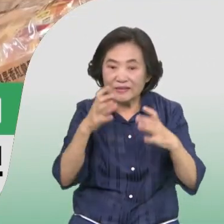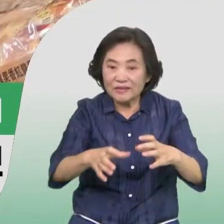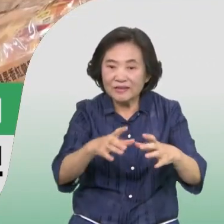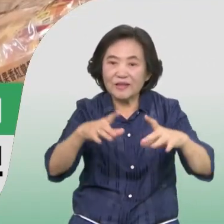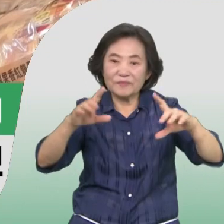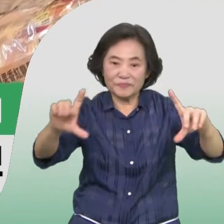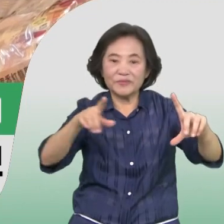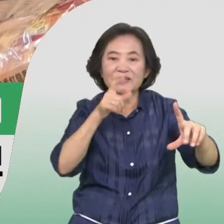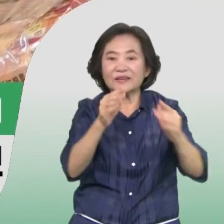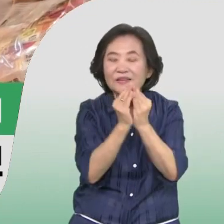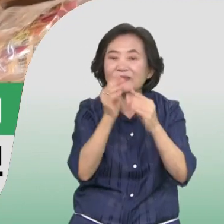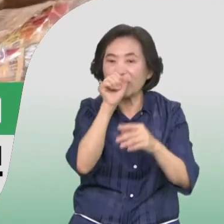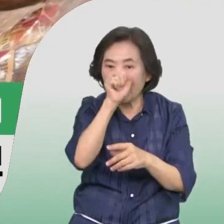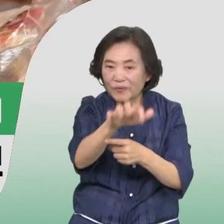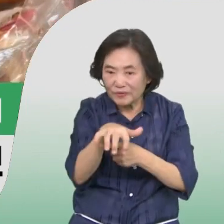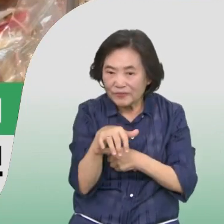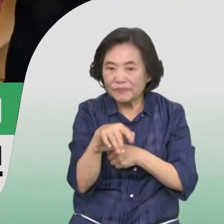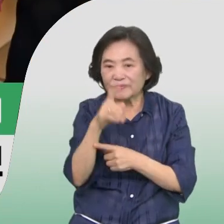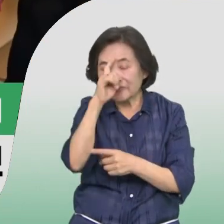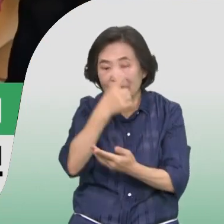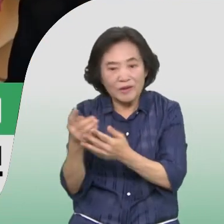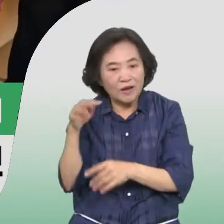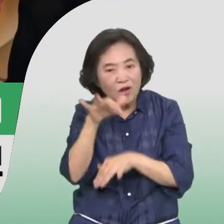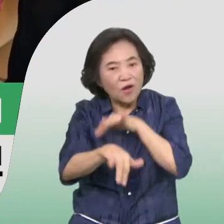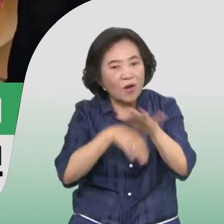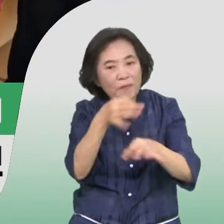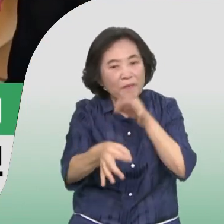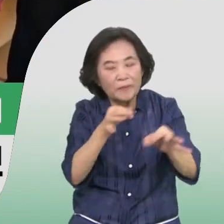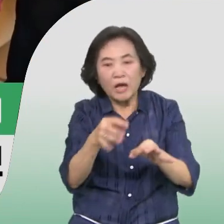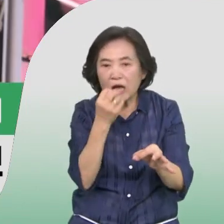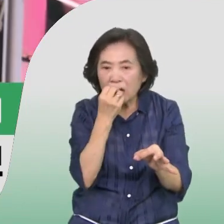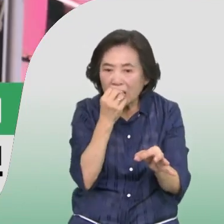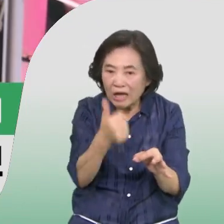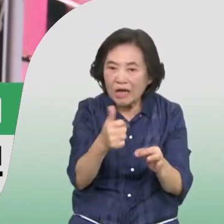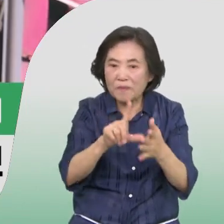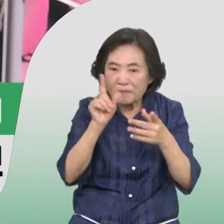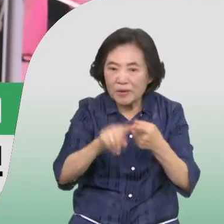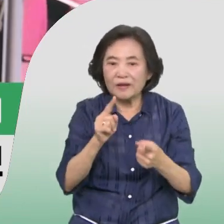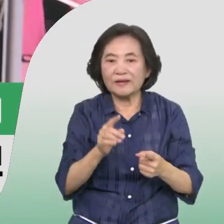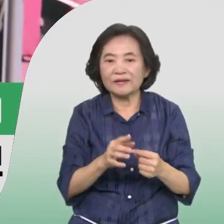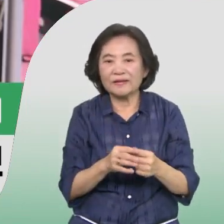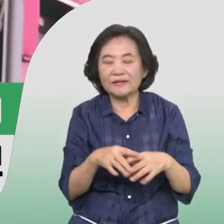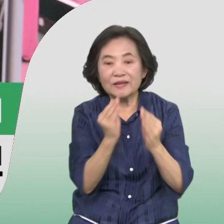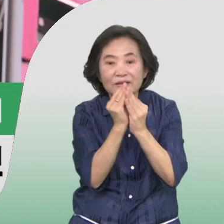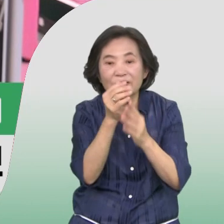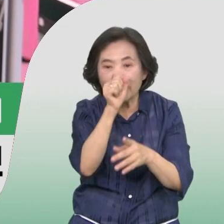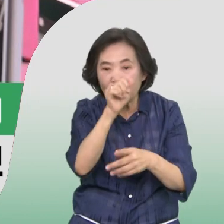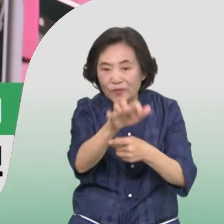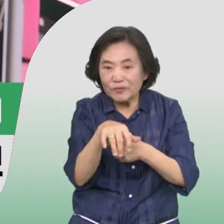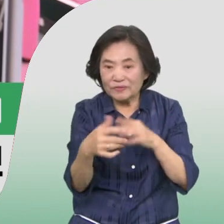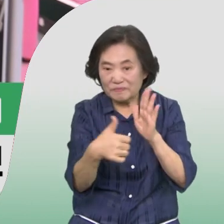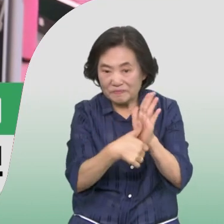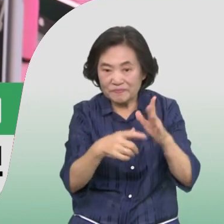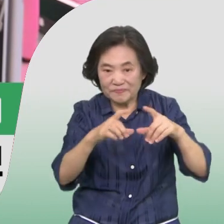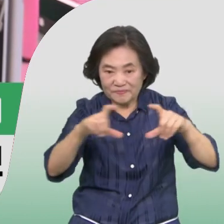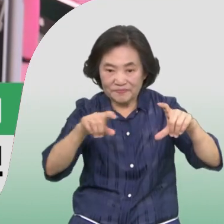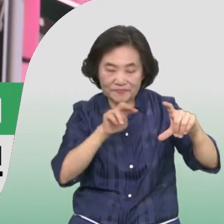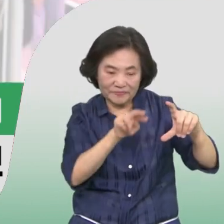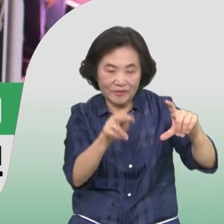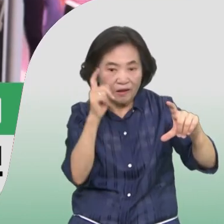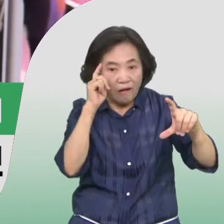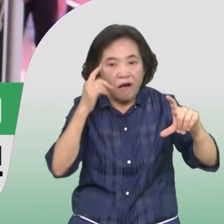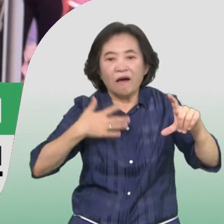桃园好农村区各地民众买采地是当归。 所以说，我们对于桃园好农这个品牌，我们希望说真正能够